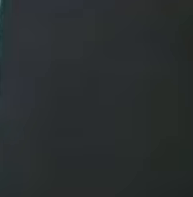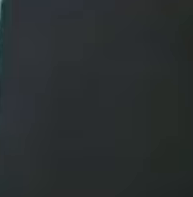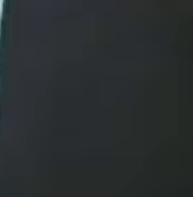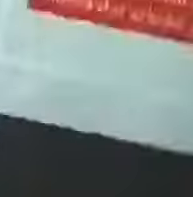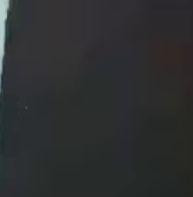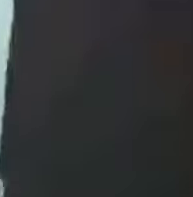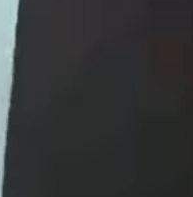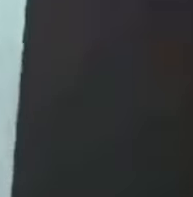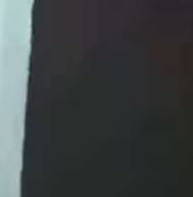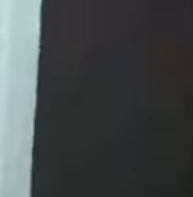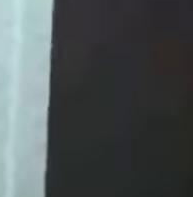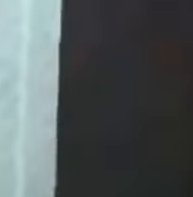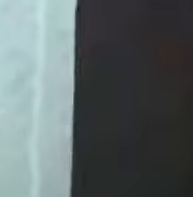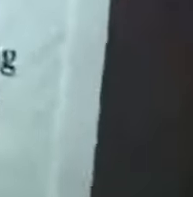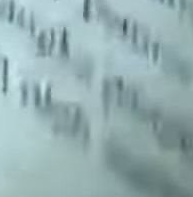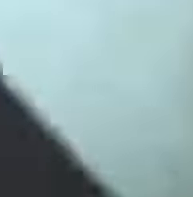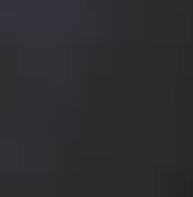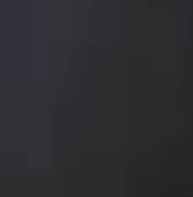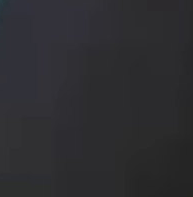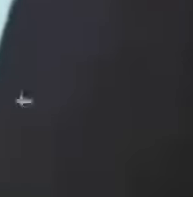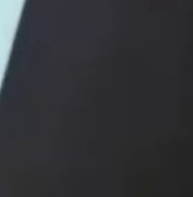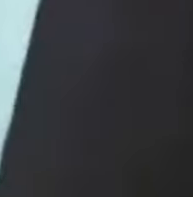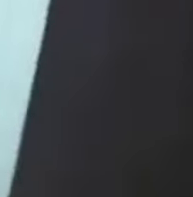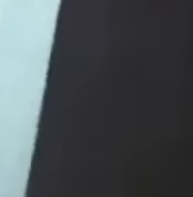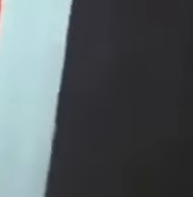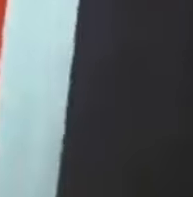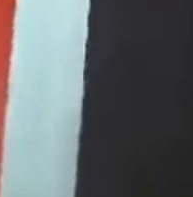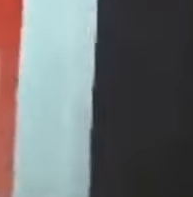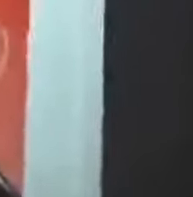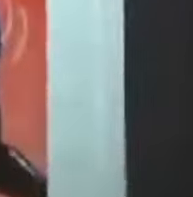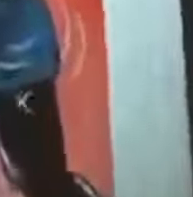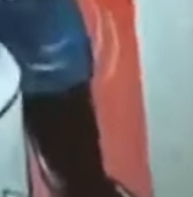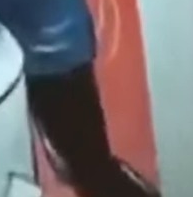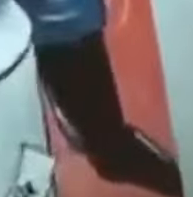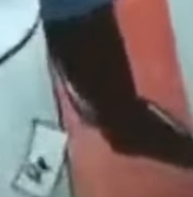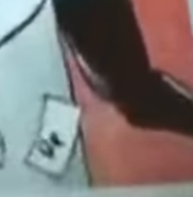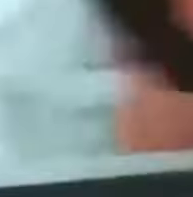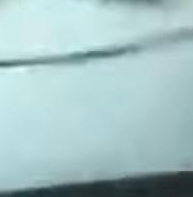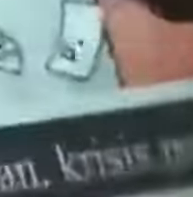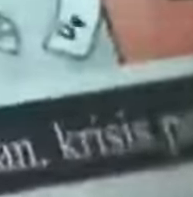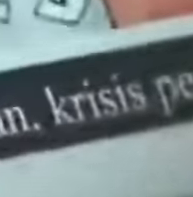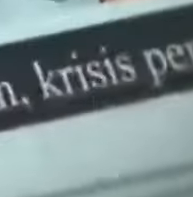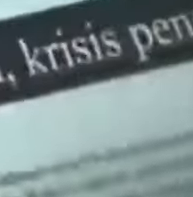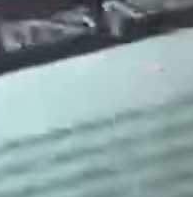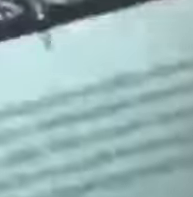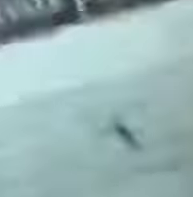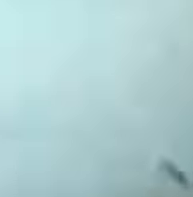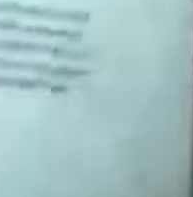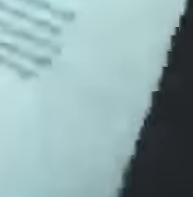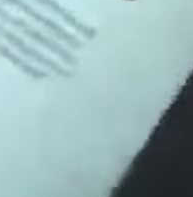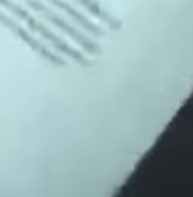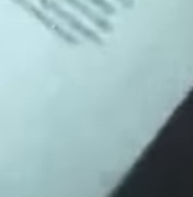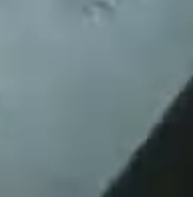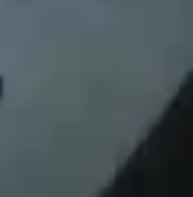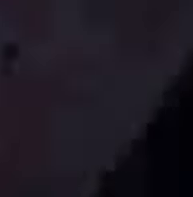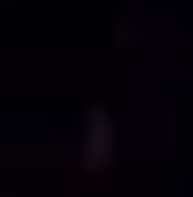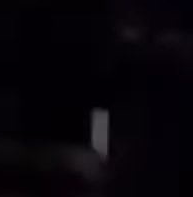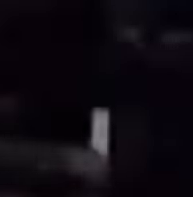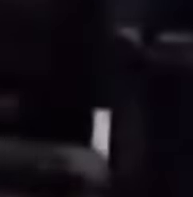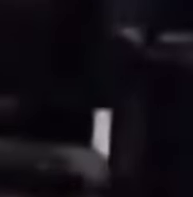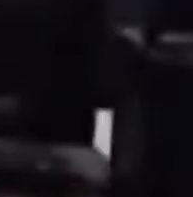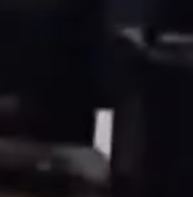korupsi, dan pengangguran. Ketidakpedulian masyarakat membawa dampak jangka panjang yang dapat dirasakan oleh semua